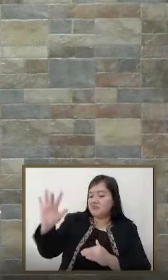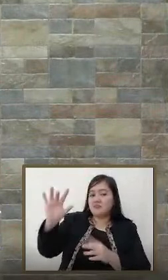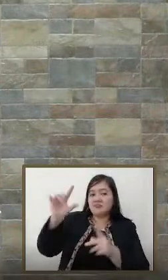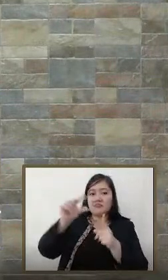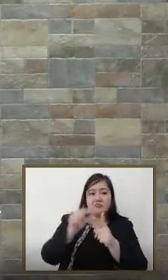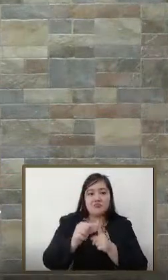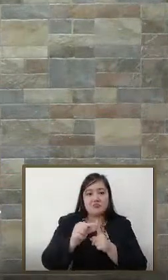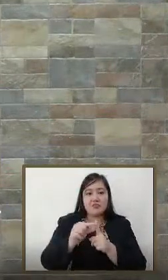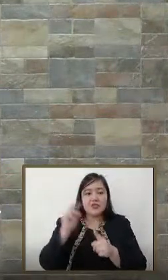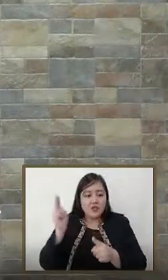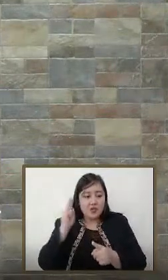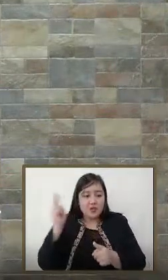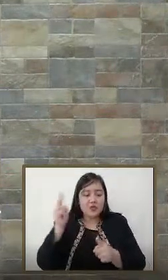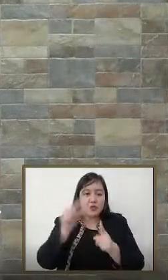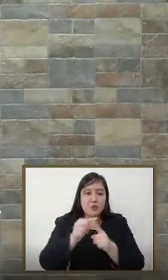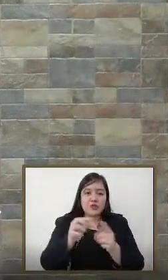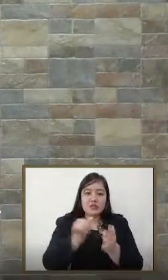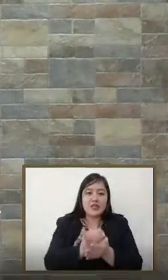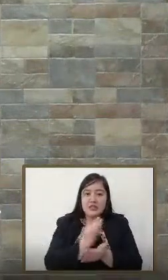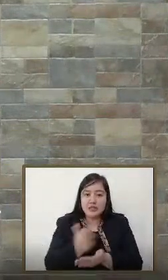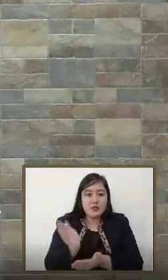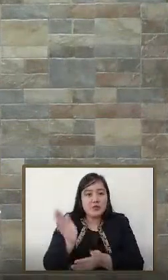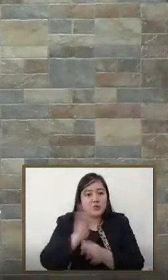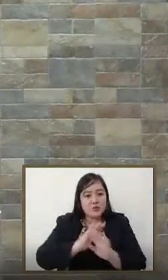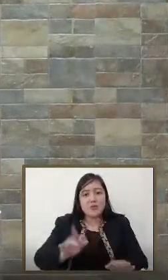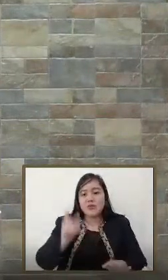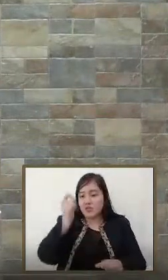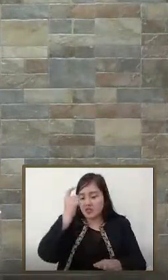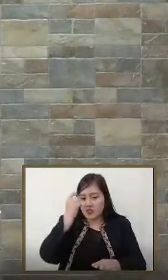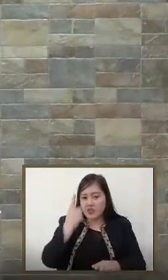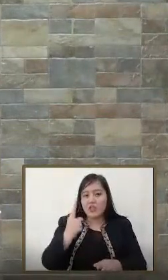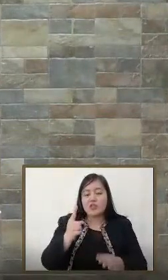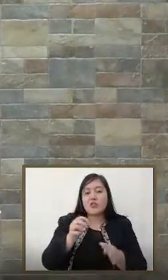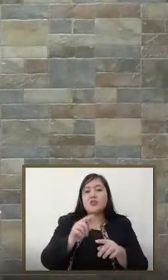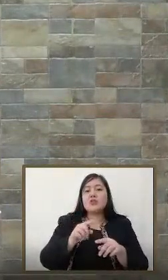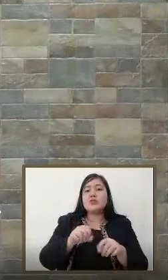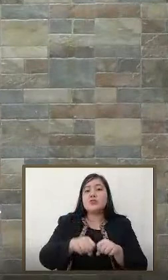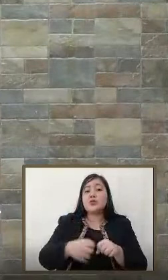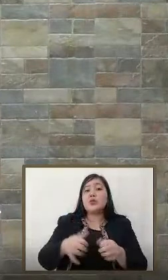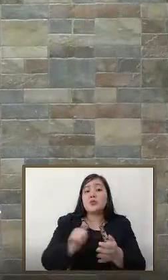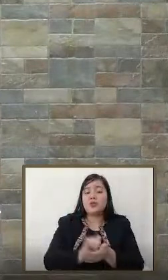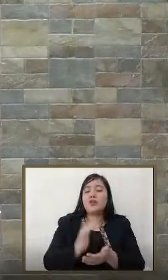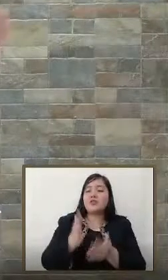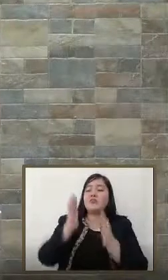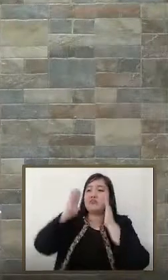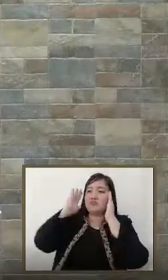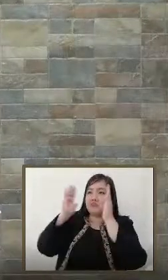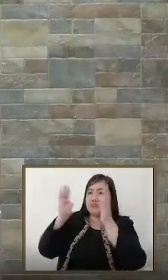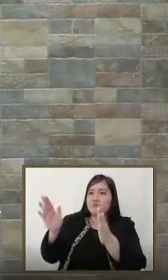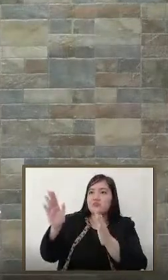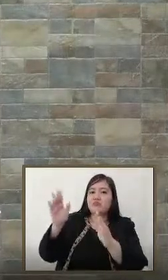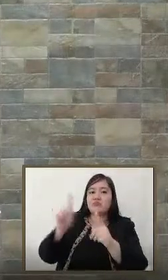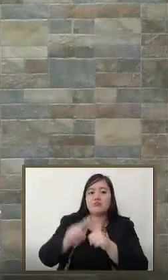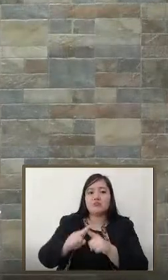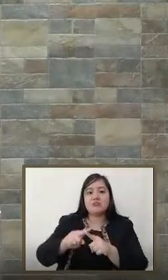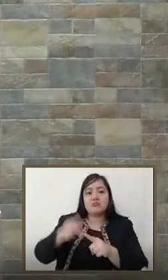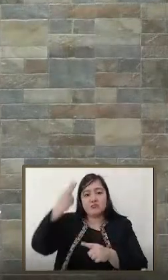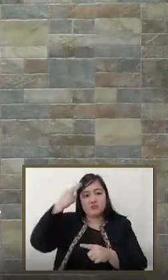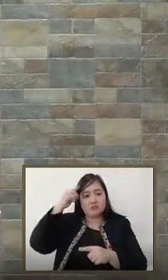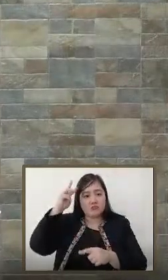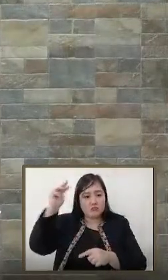hindi mo maintindihan para tumigil ka at makinig ka na lamang sa akin. You see? Now, you understand?